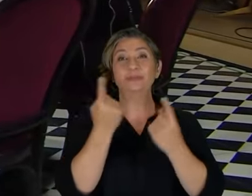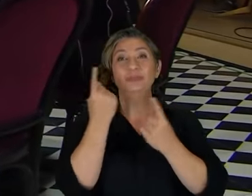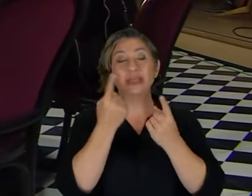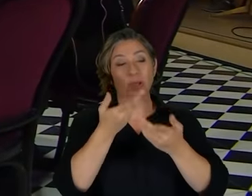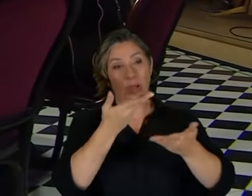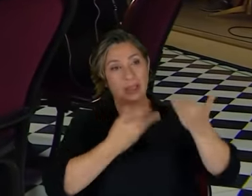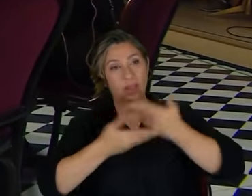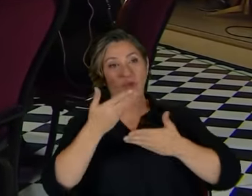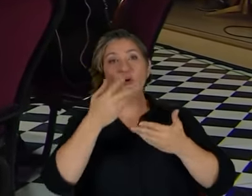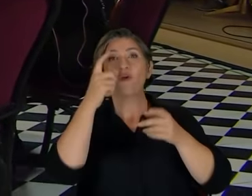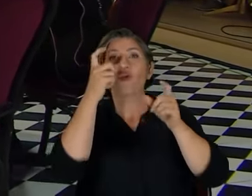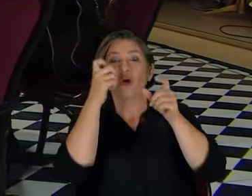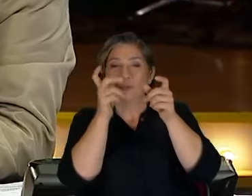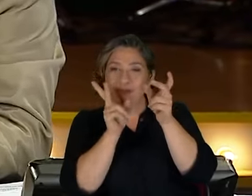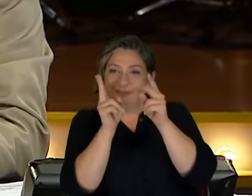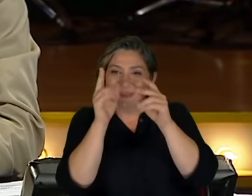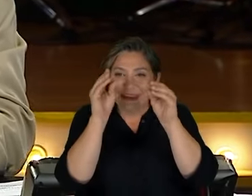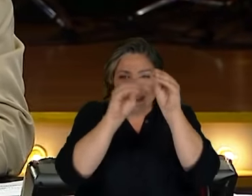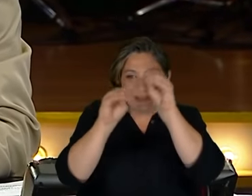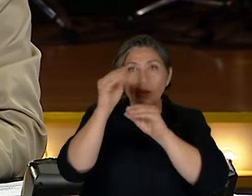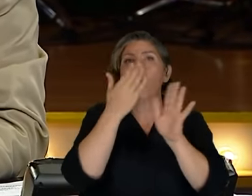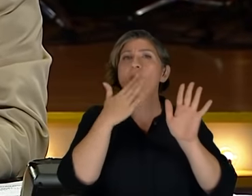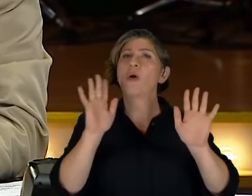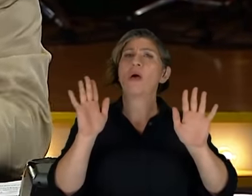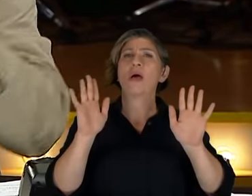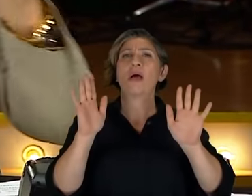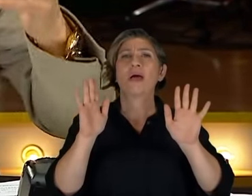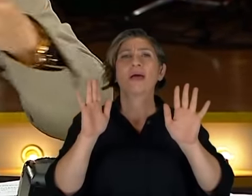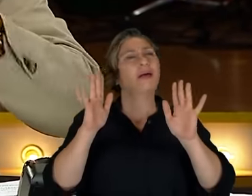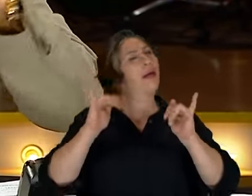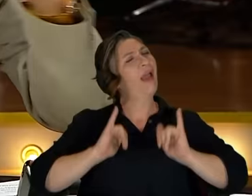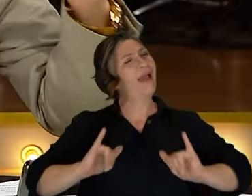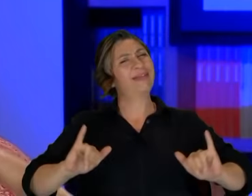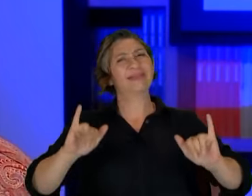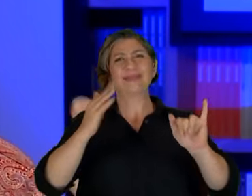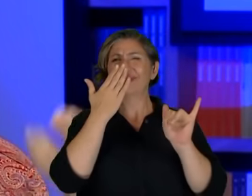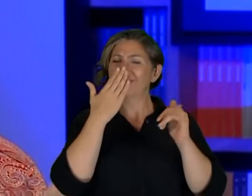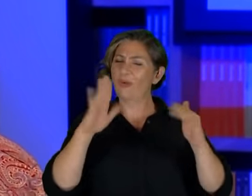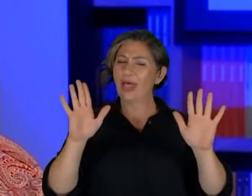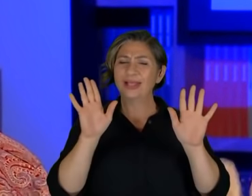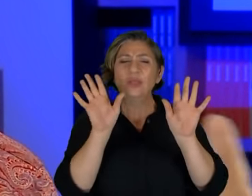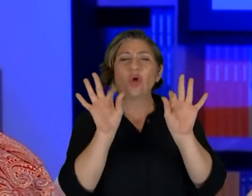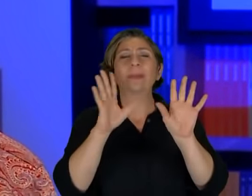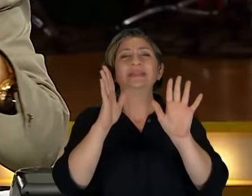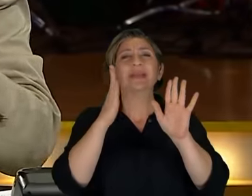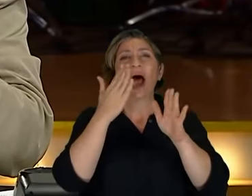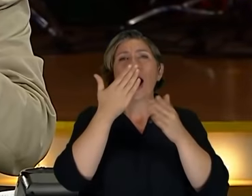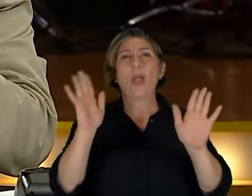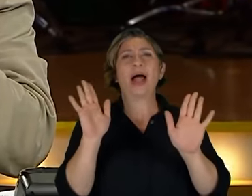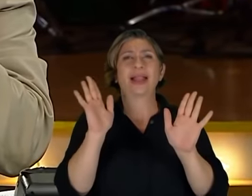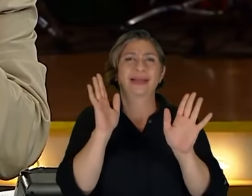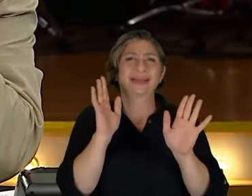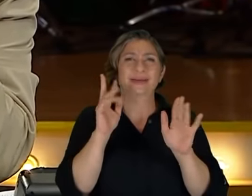bize. Photoshop'u olmayan bir şeyi muşluluyor aslında. Retouch'sız, dokunulmamış ama olduğu gibi